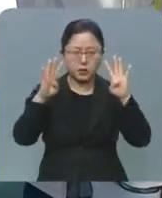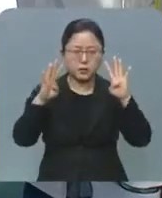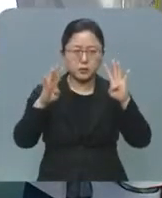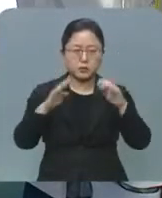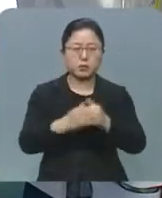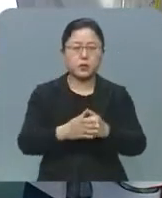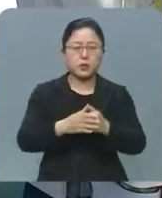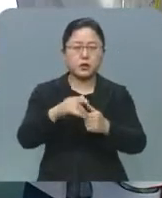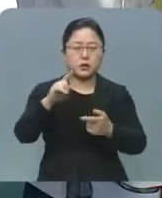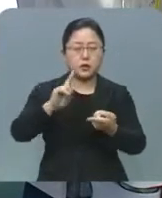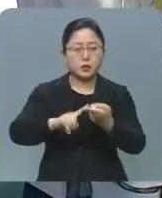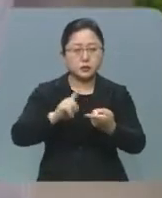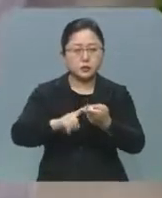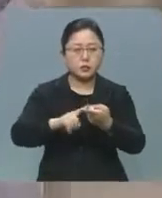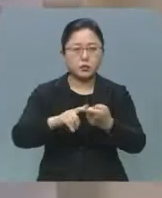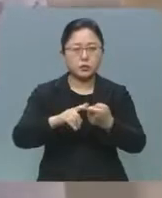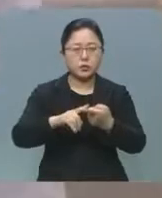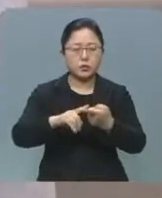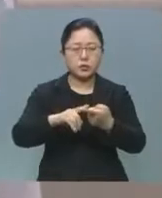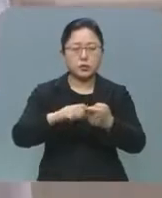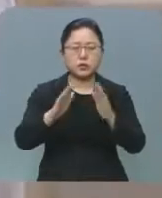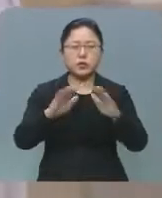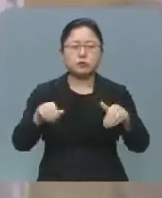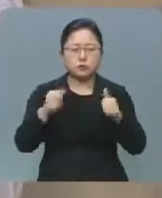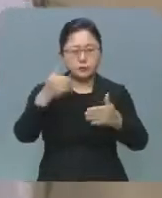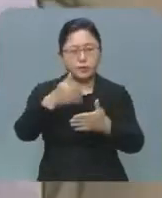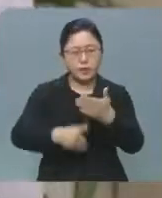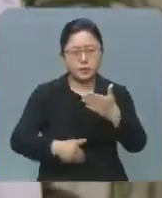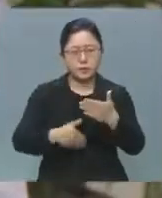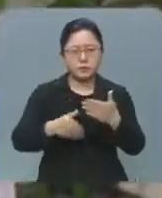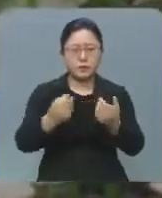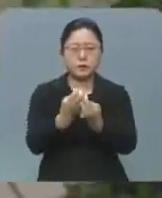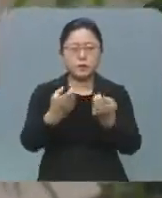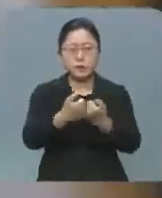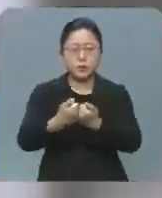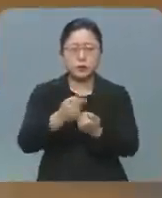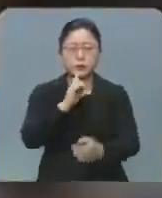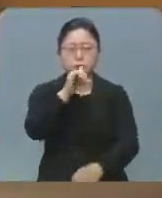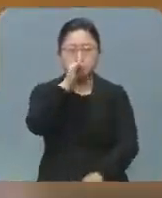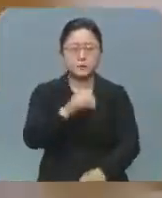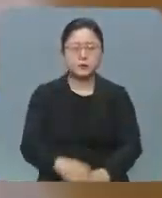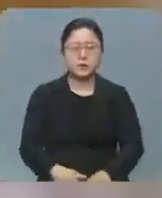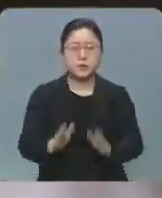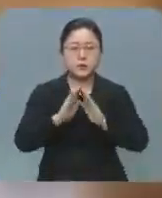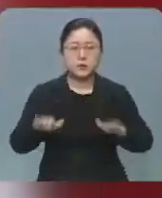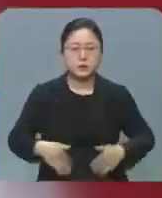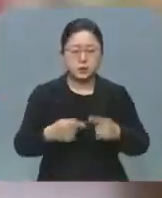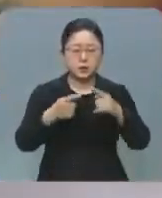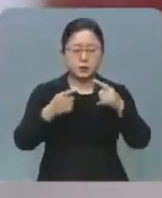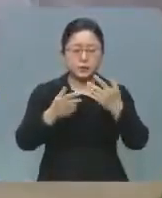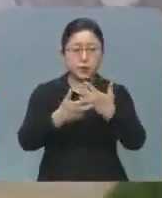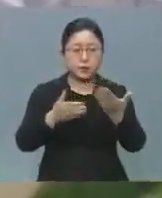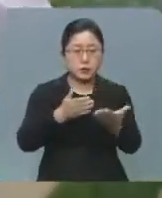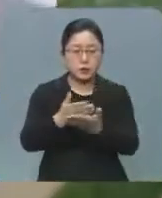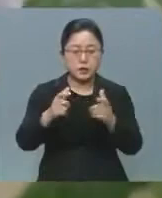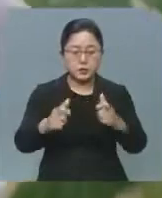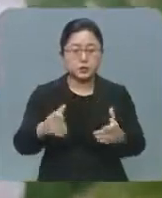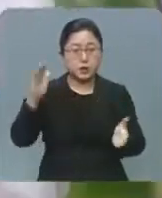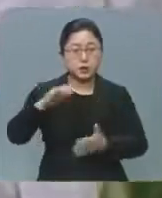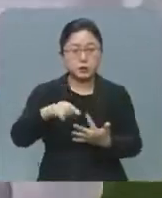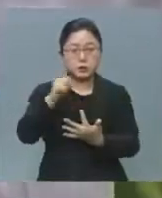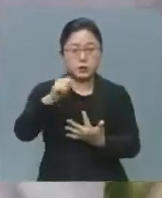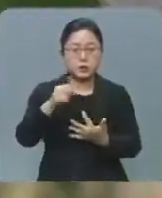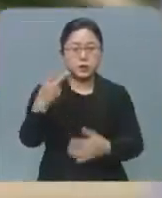지역인재 전형의 범위를 광주 전남으로 한정하는 방안도 논의하겠다고 밝혔습니다. 전남대 의학계열의 지역인재 선발